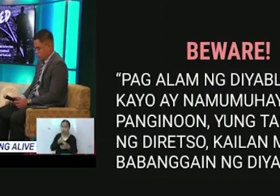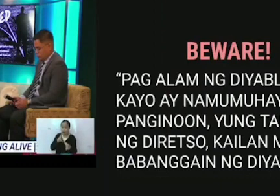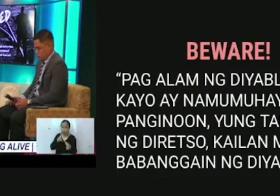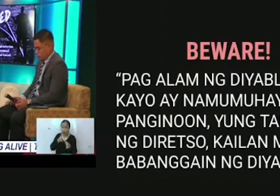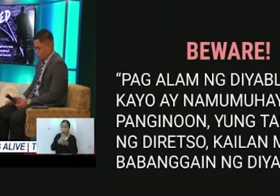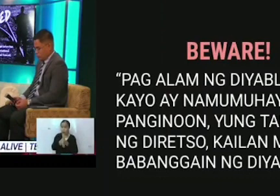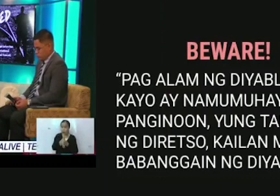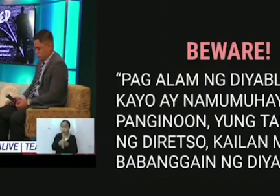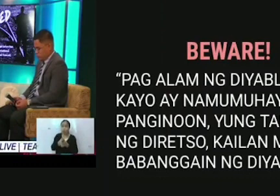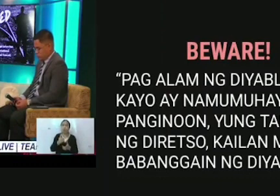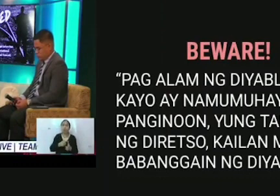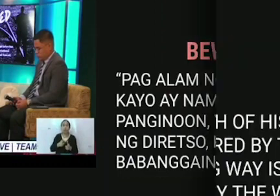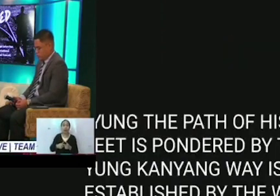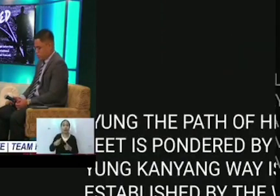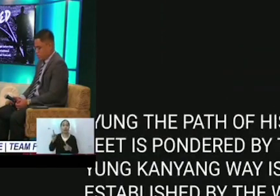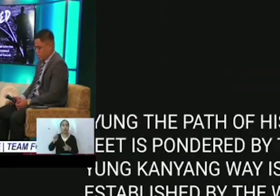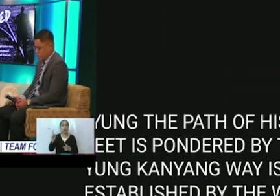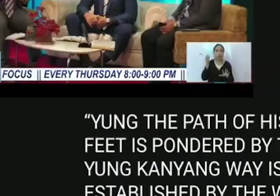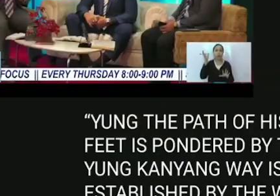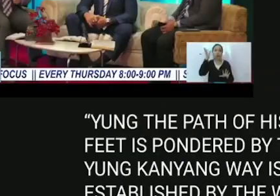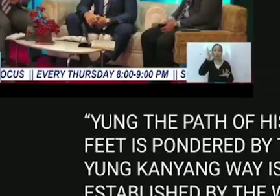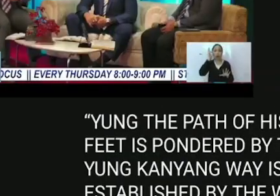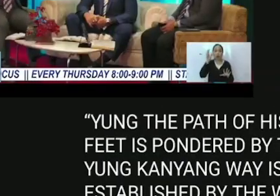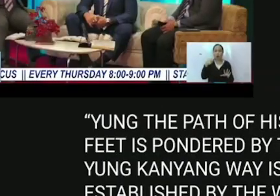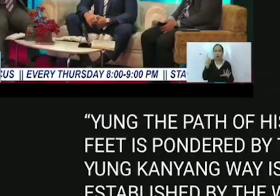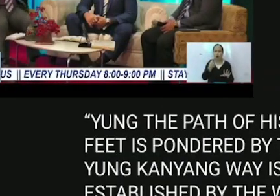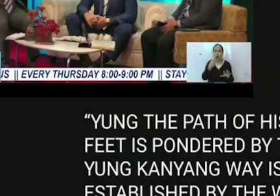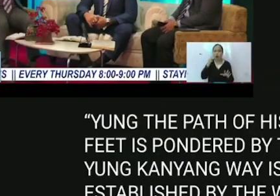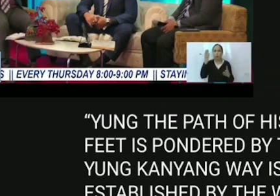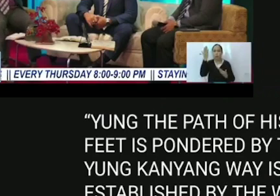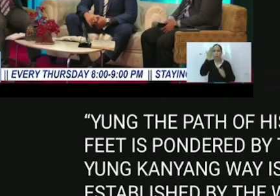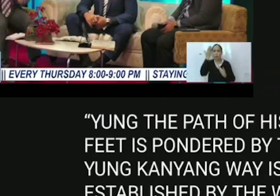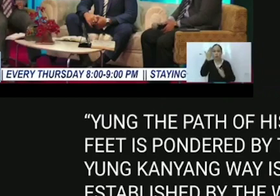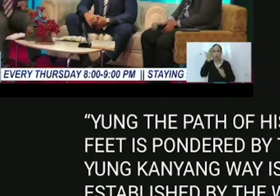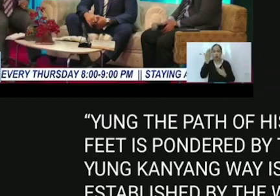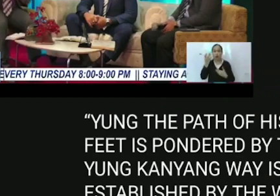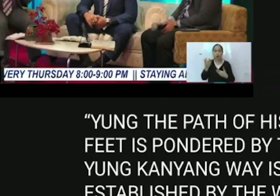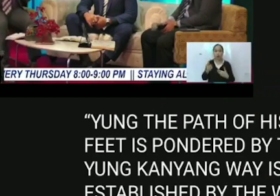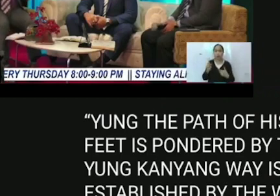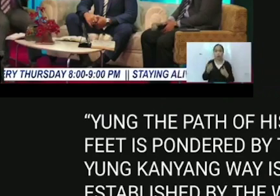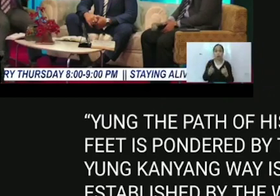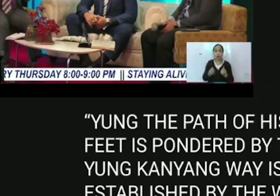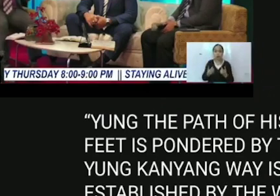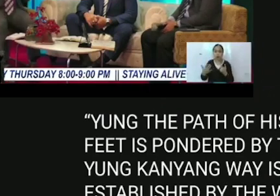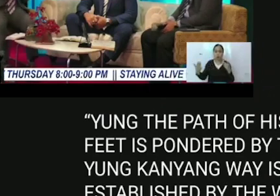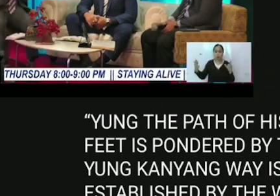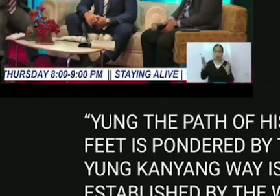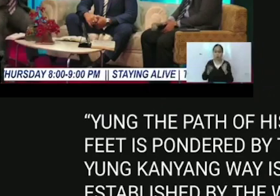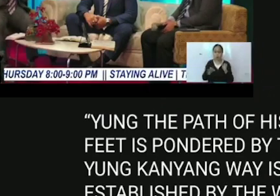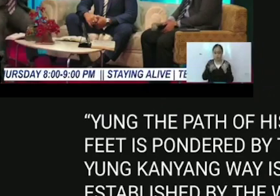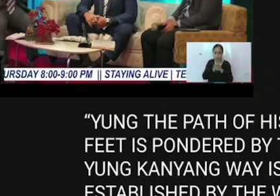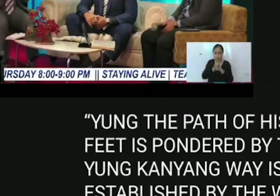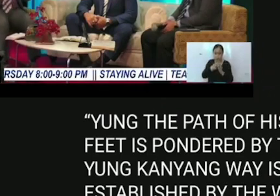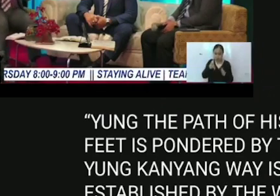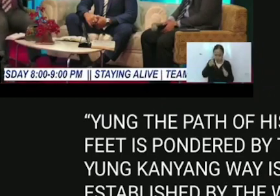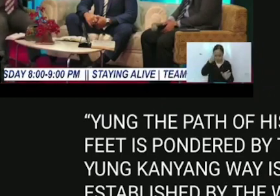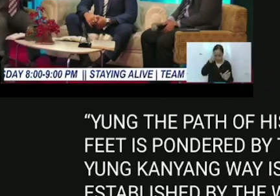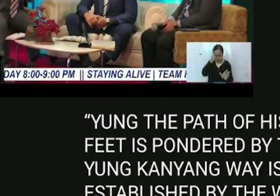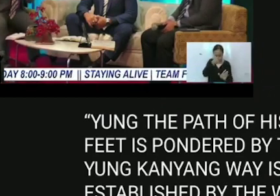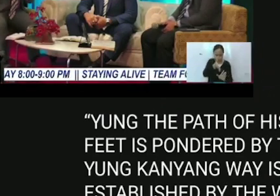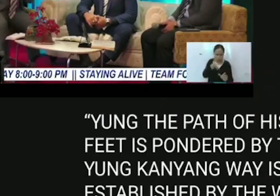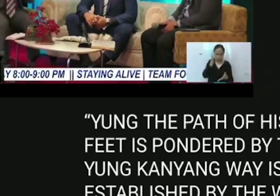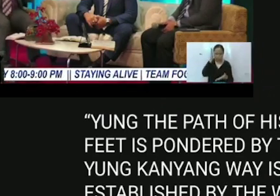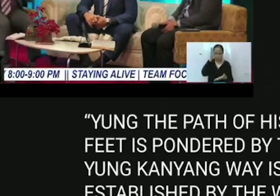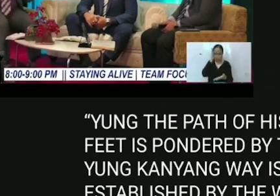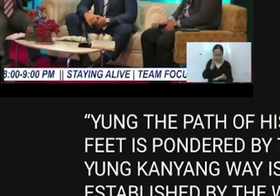kailanman hindi kanyan babanggain ng Diablo. Hindi kanyo isasalubungin harapan. Bakit? Alam niya pag straight kayo sa purpose nyo, kasama niyo